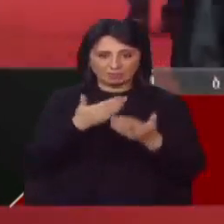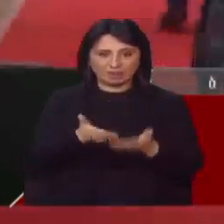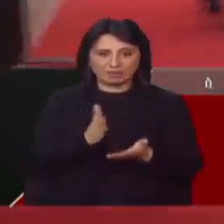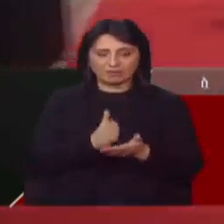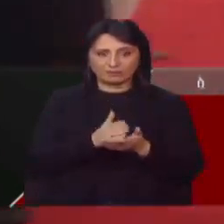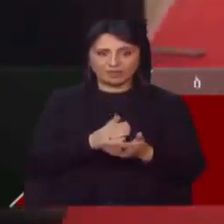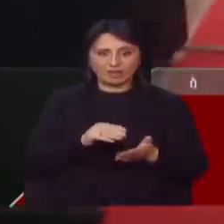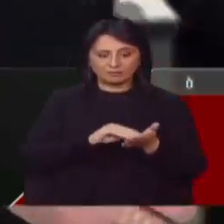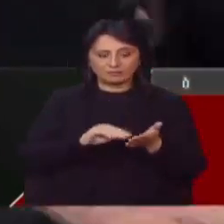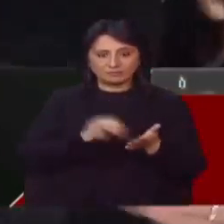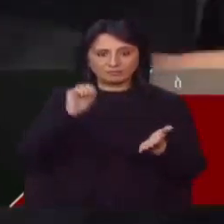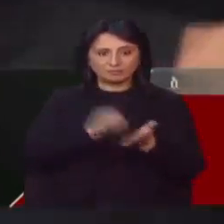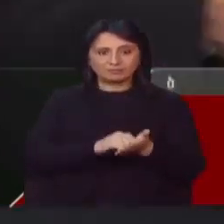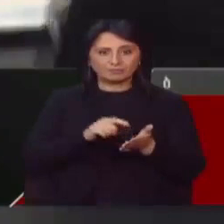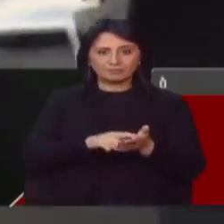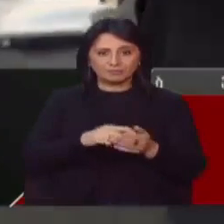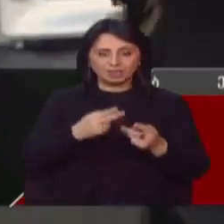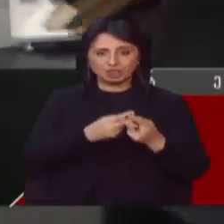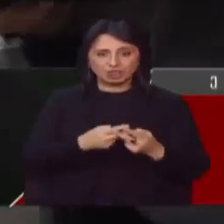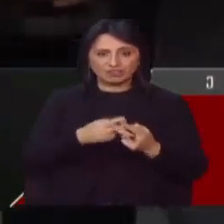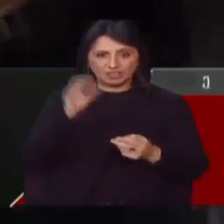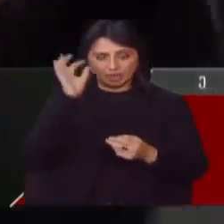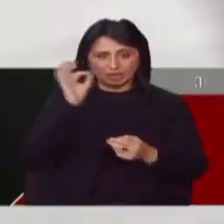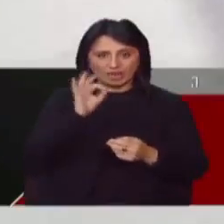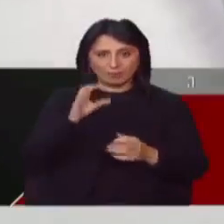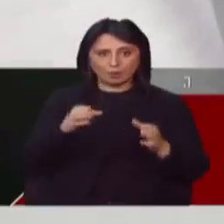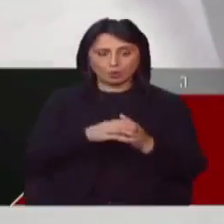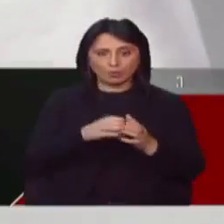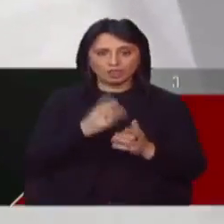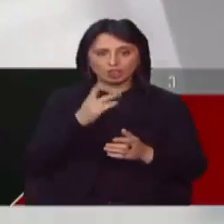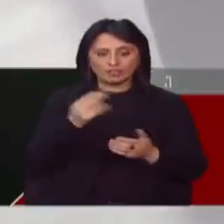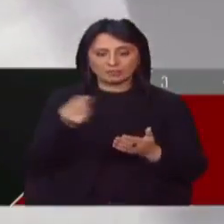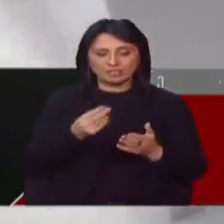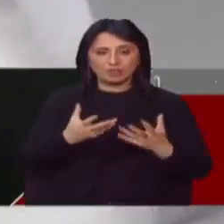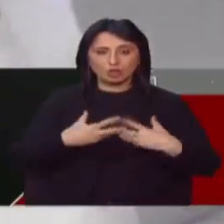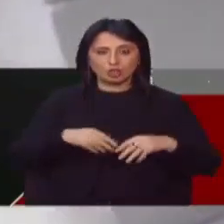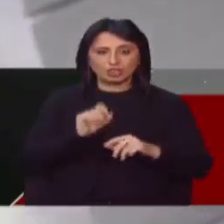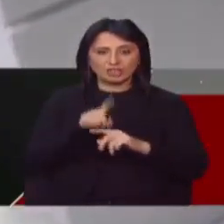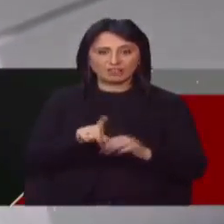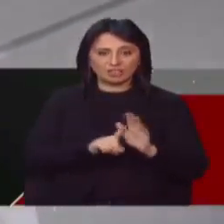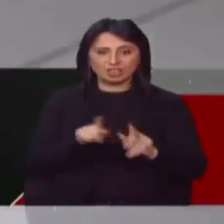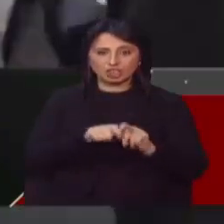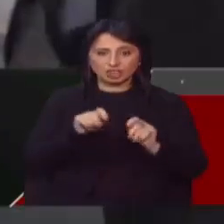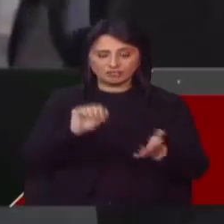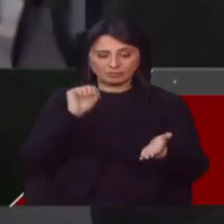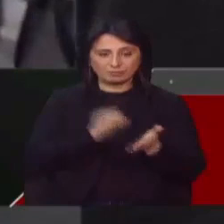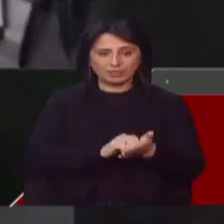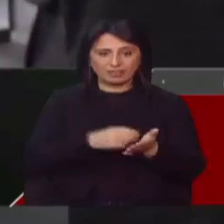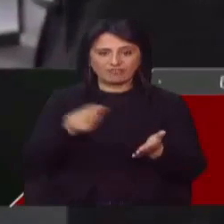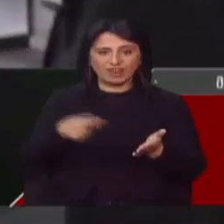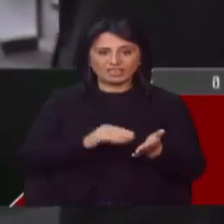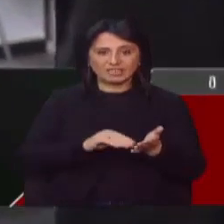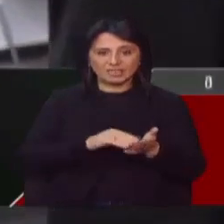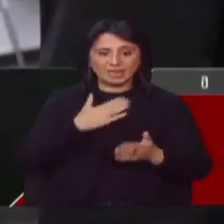წარდგენილი. ფაქსიმილე გამოცემები შვეიცარულ-გერმანულ კომპანია Muler and Shindler-მა მხატვრის ოჯახის დაკვეთით შექმნა. ქართულ მხატვრობაში